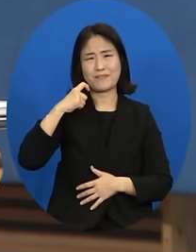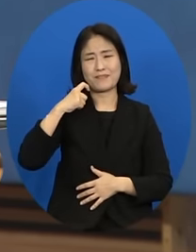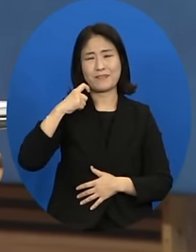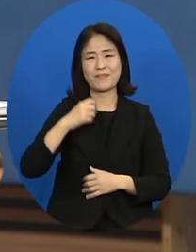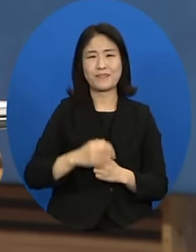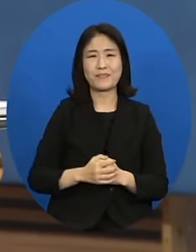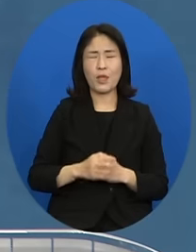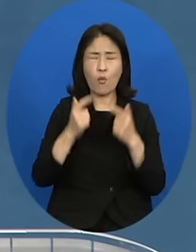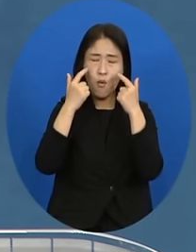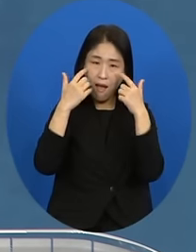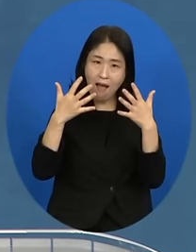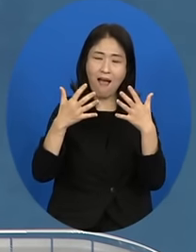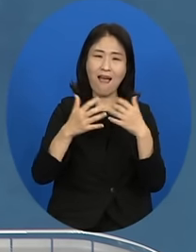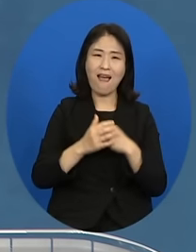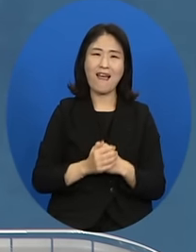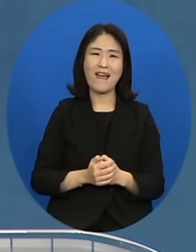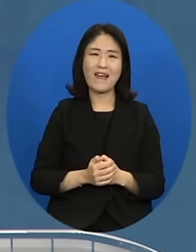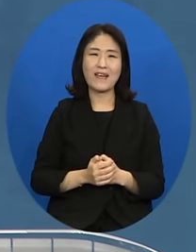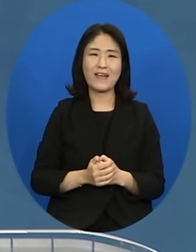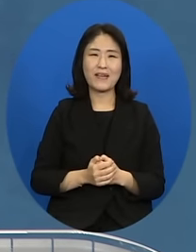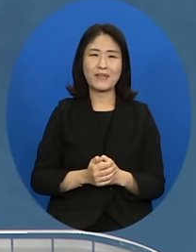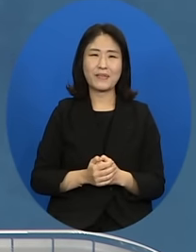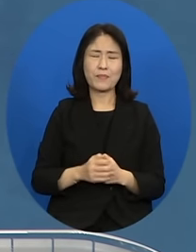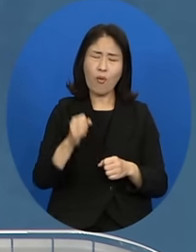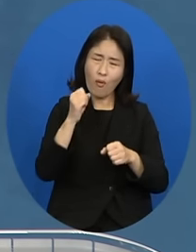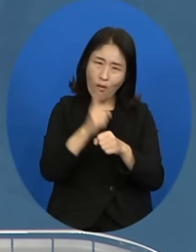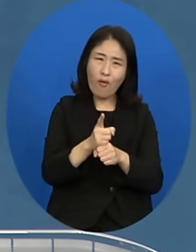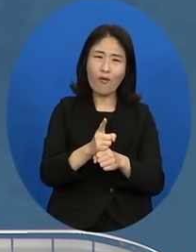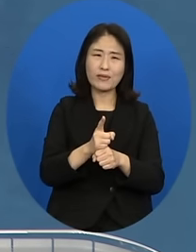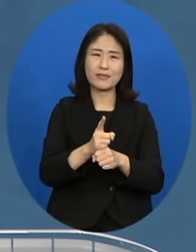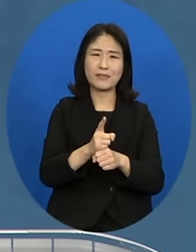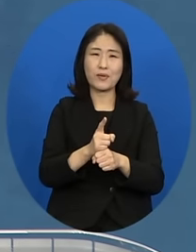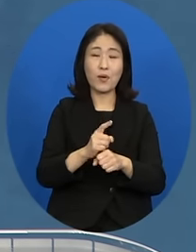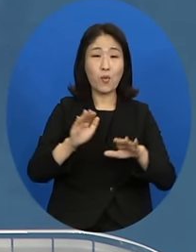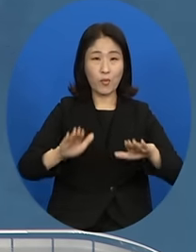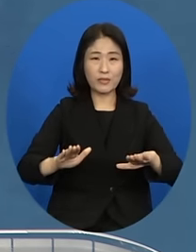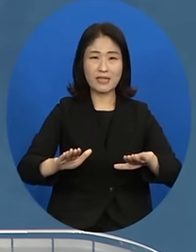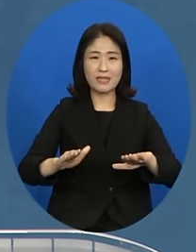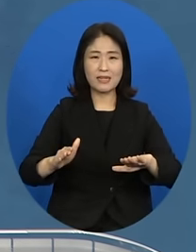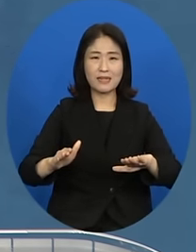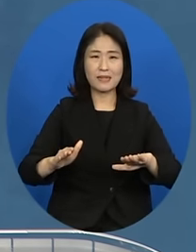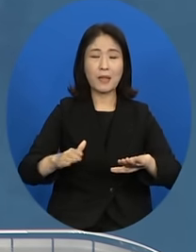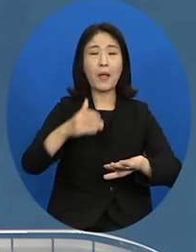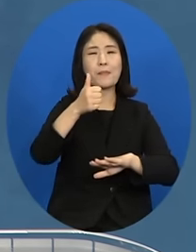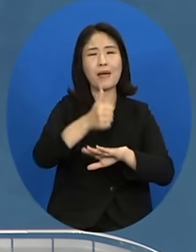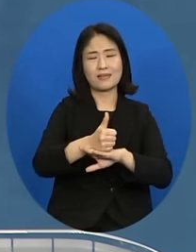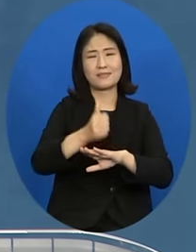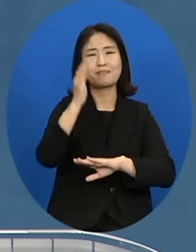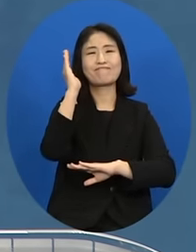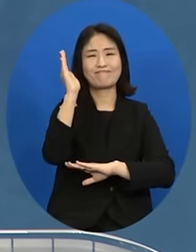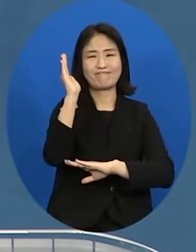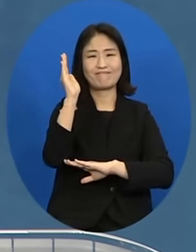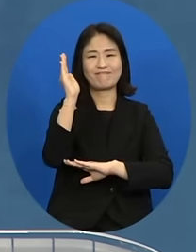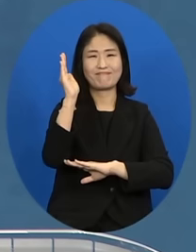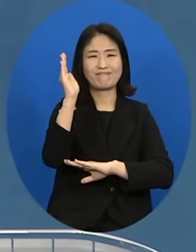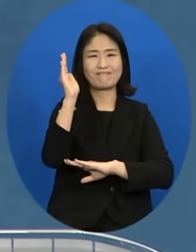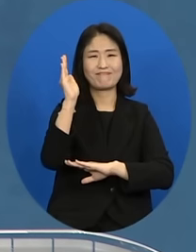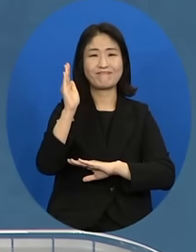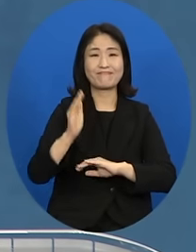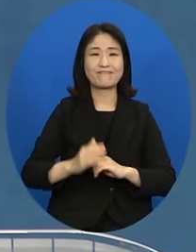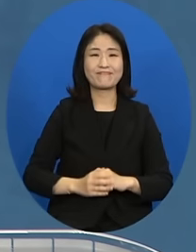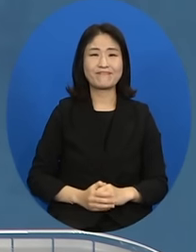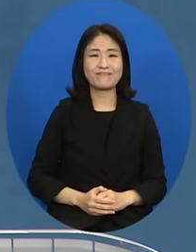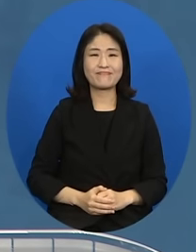생생한데 어느새 벌써 이제 오늘 여러분께 마지막 설교로